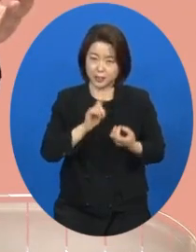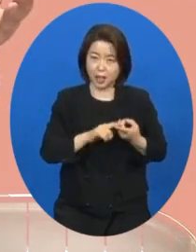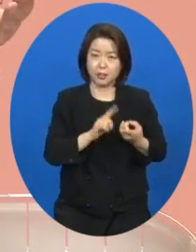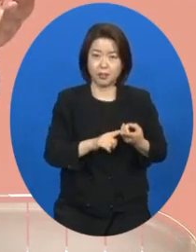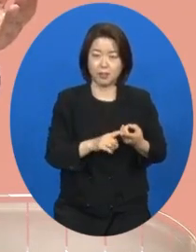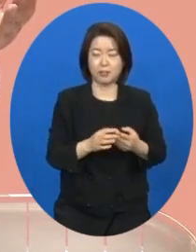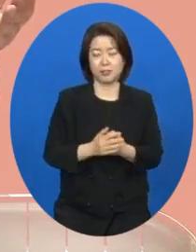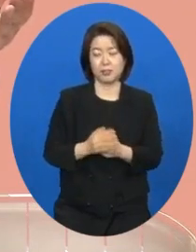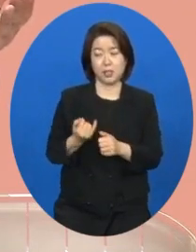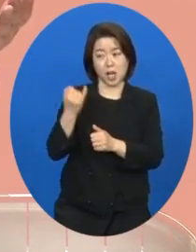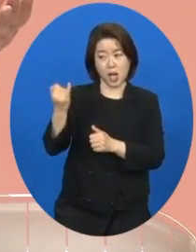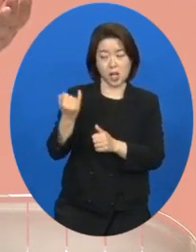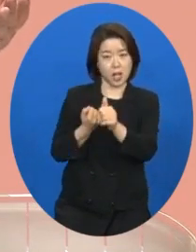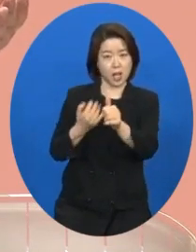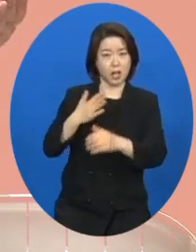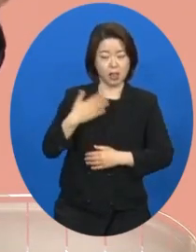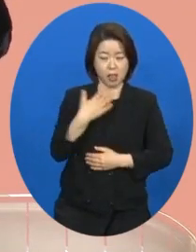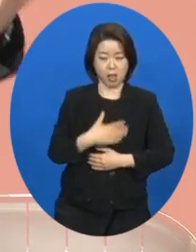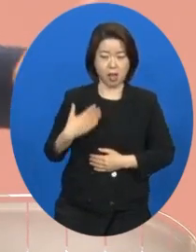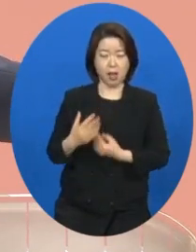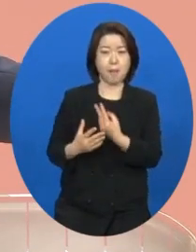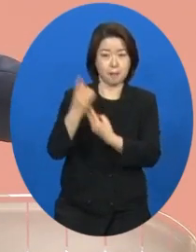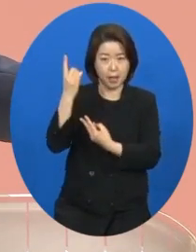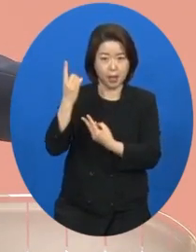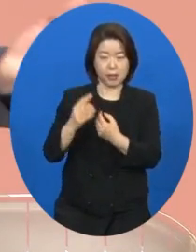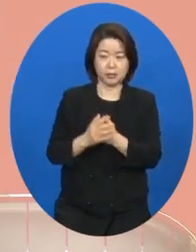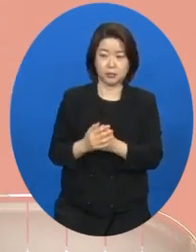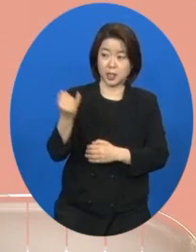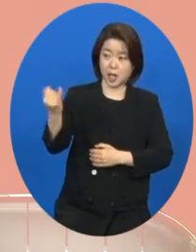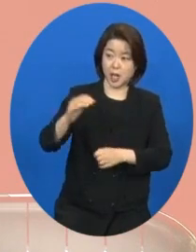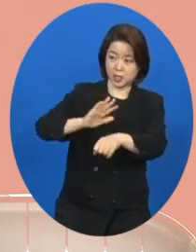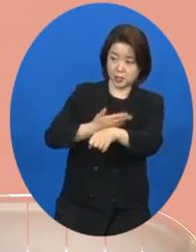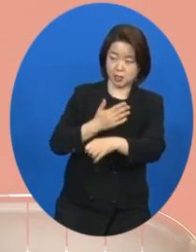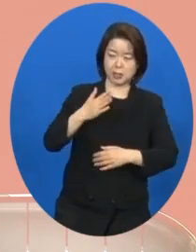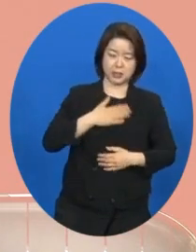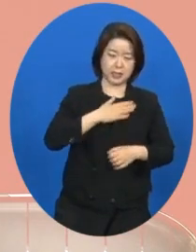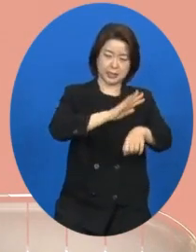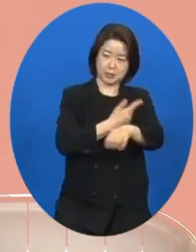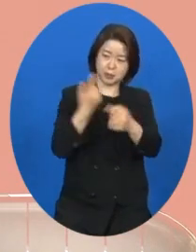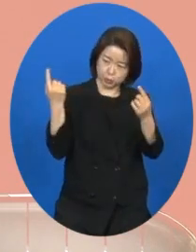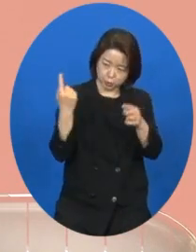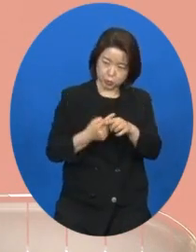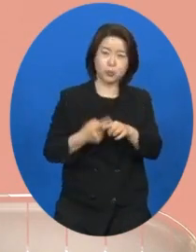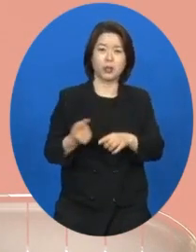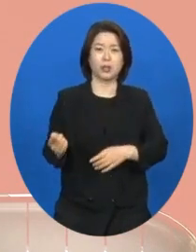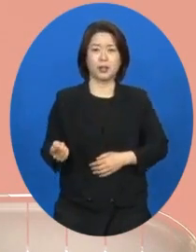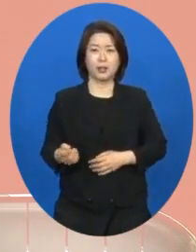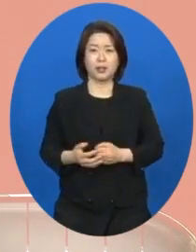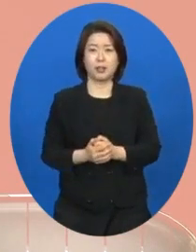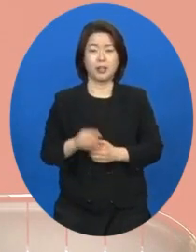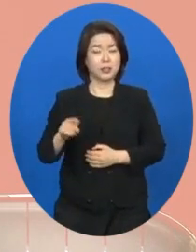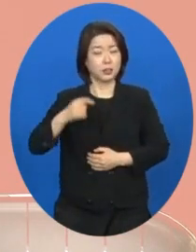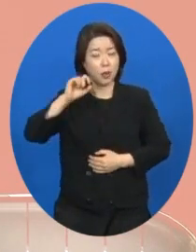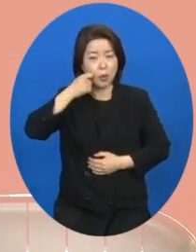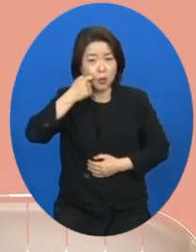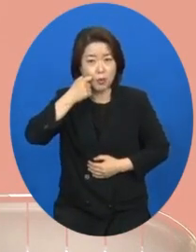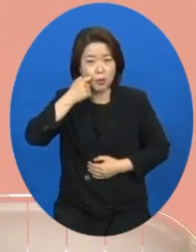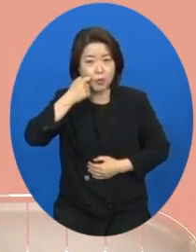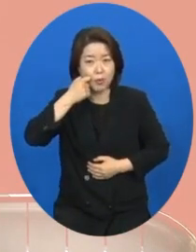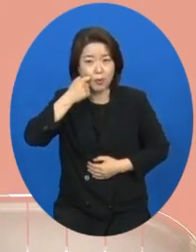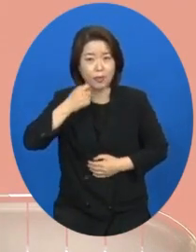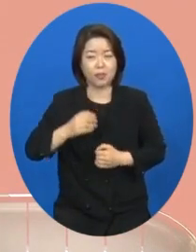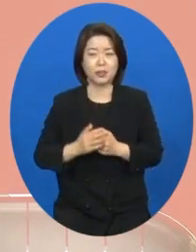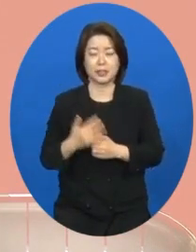아내가 나와 한 몸인데 아내의 잘못이 내 잘못인 거죠. 그게 뭐가 어려워요?